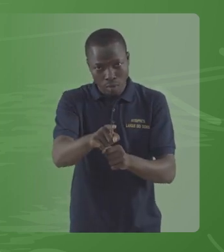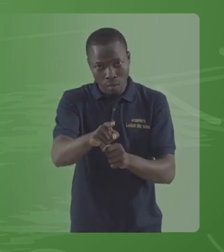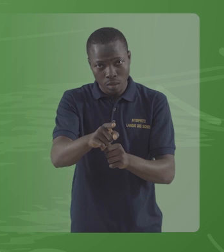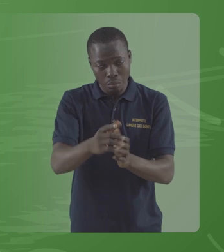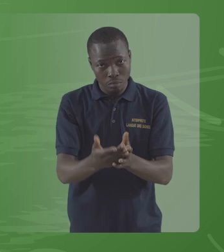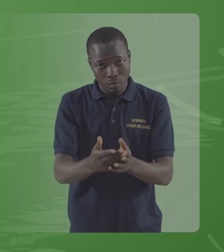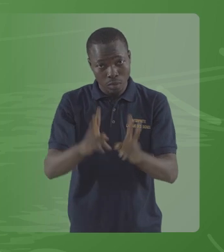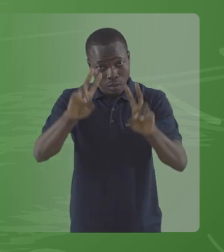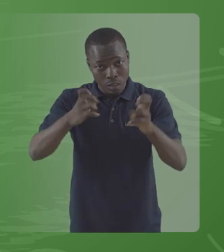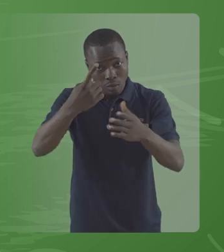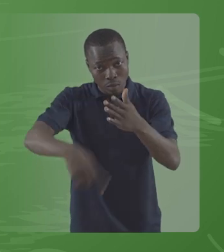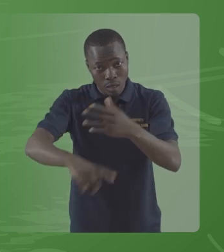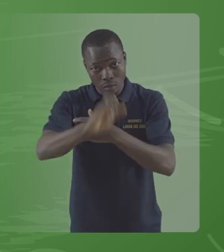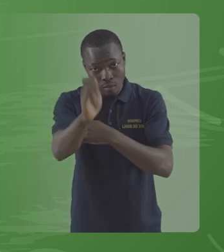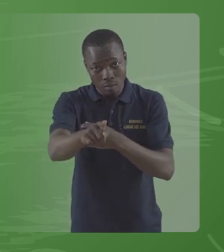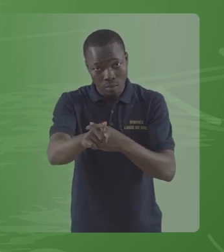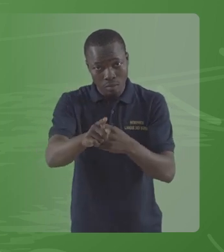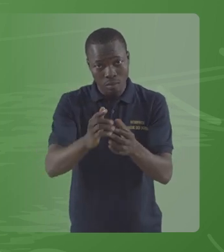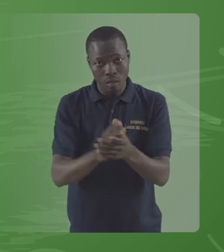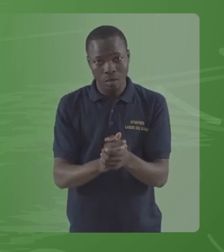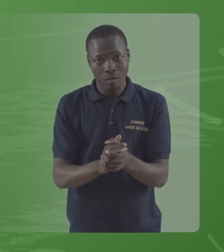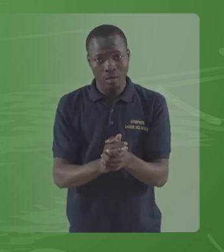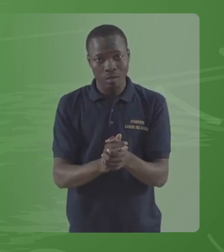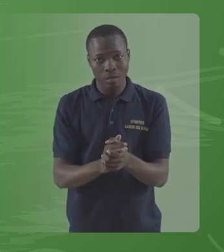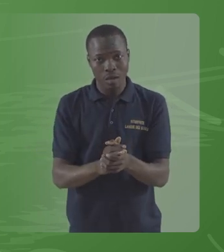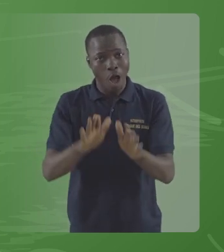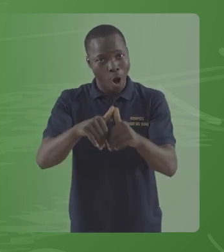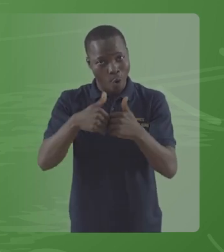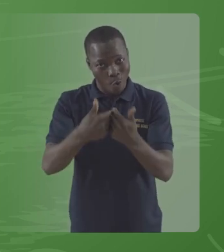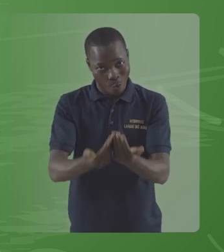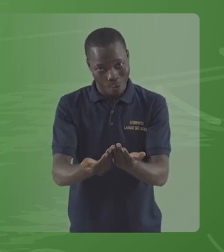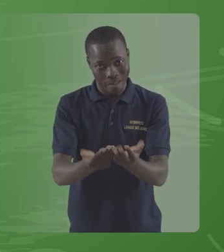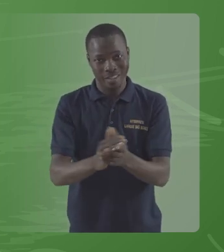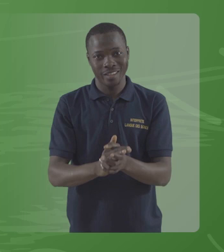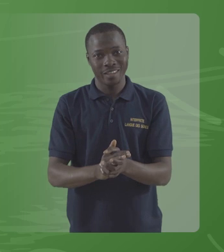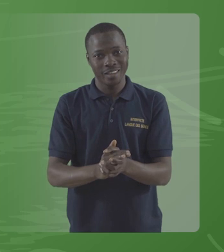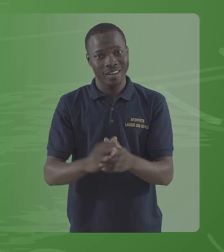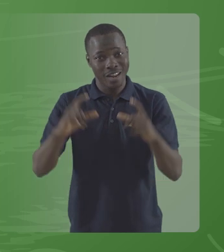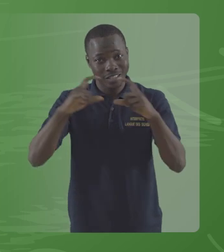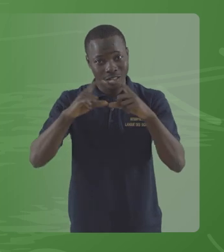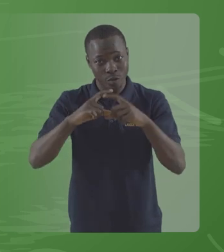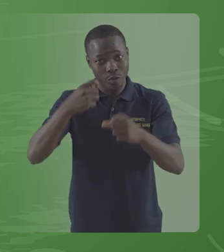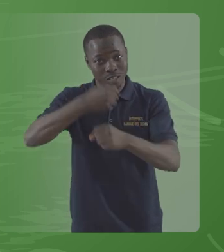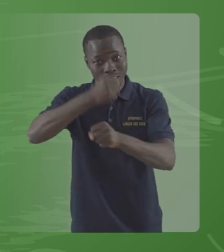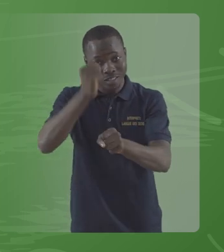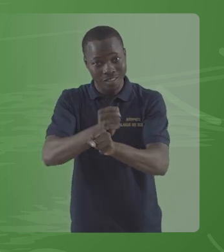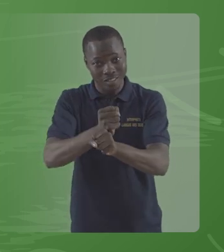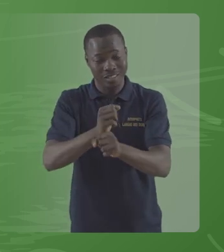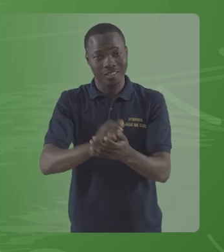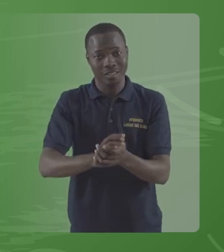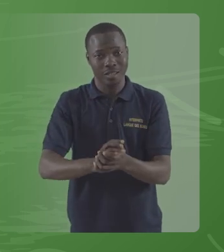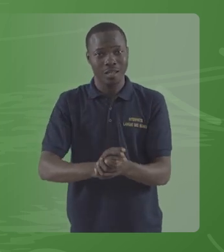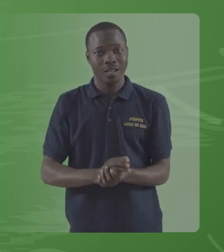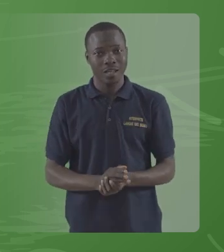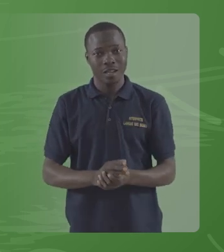Et cette leçon est « Comment la cellule